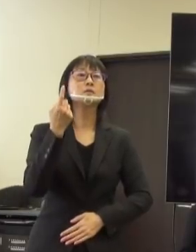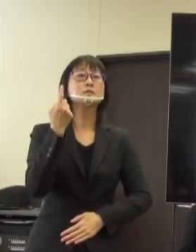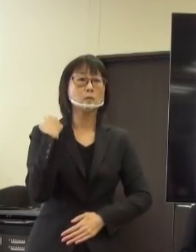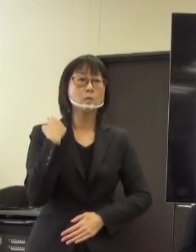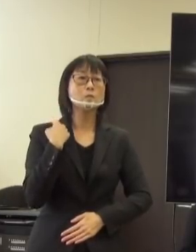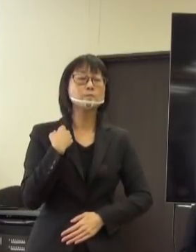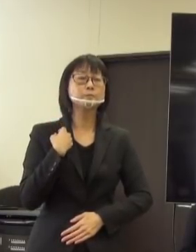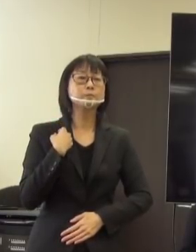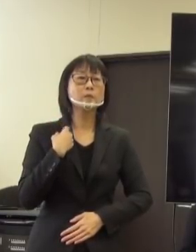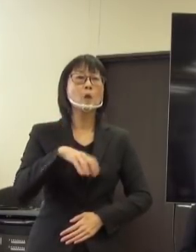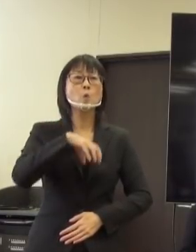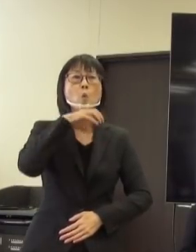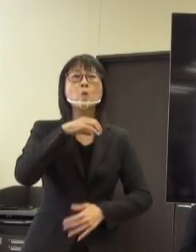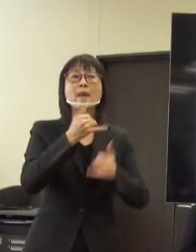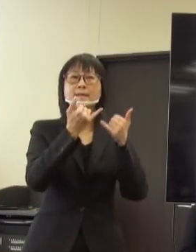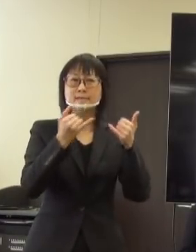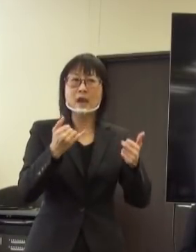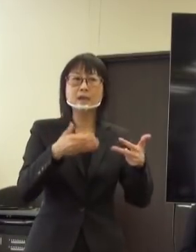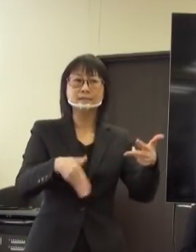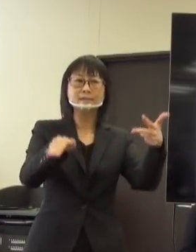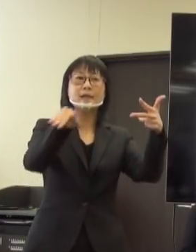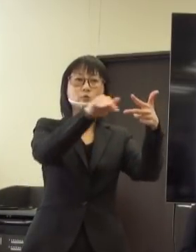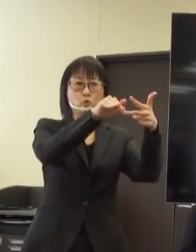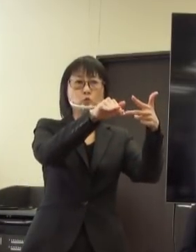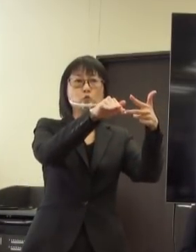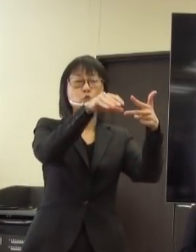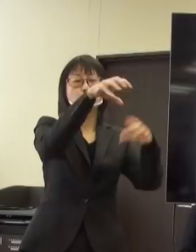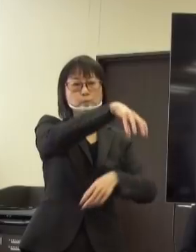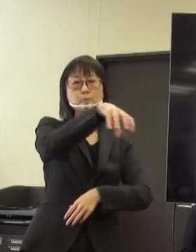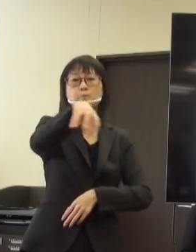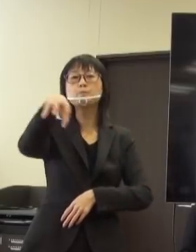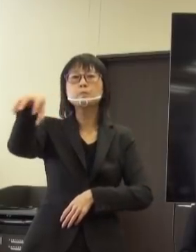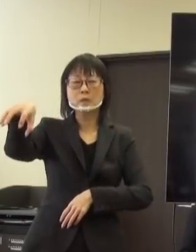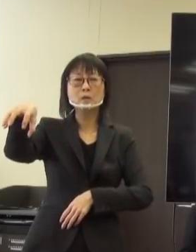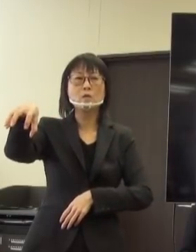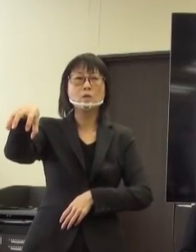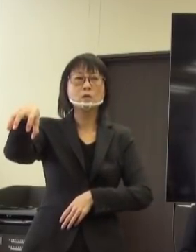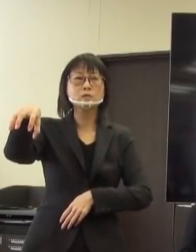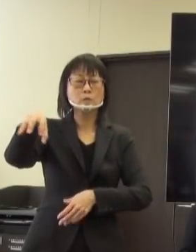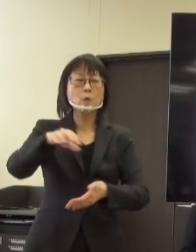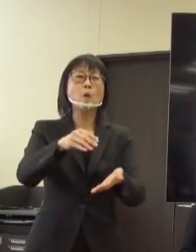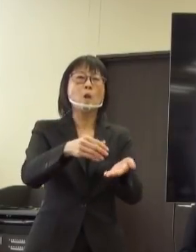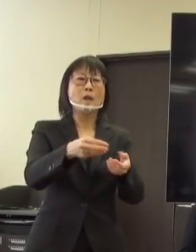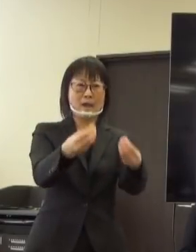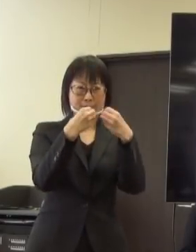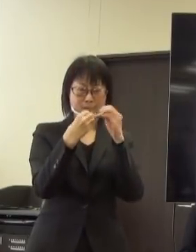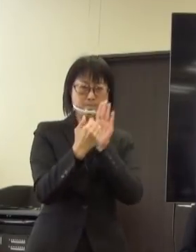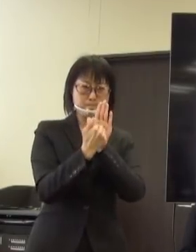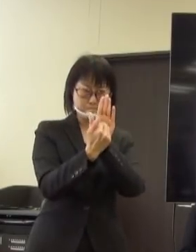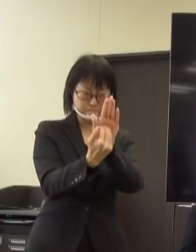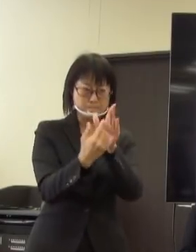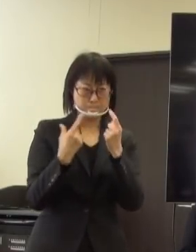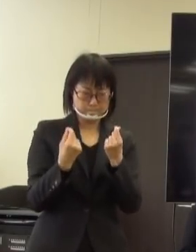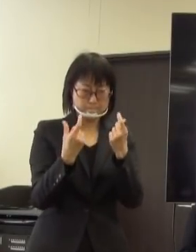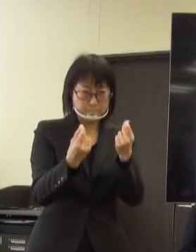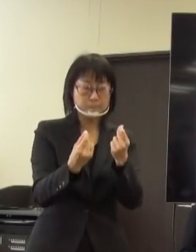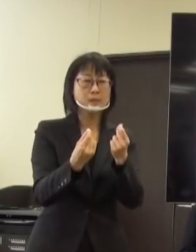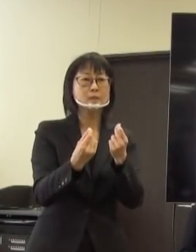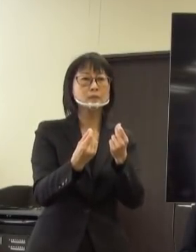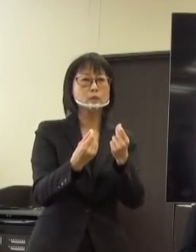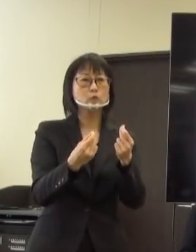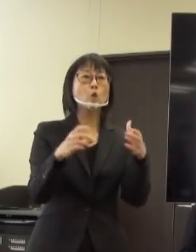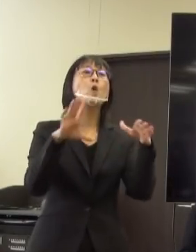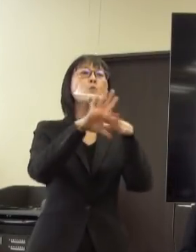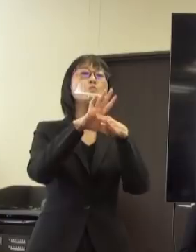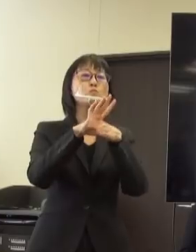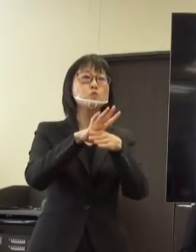底について文書を持って要請をさせていただきました。それから年末年始の新型コロナについての受診相談あ